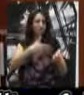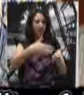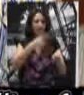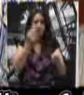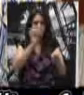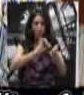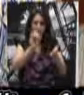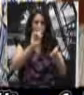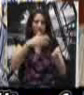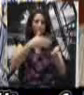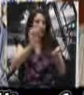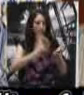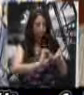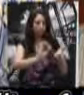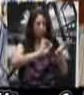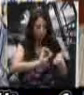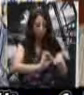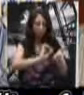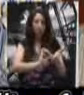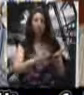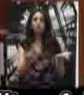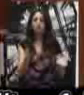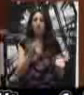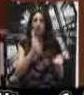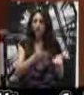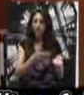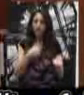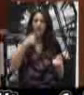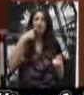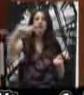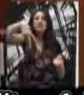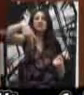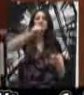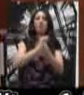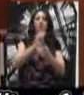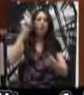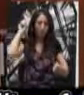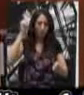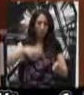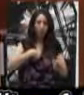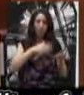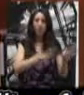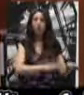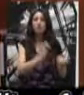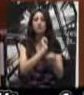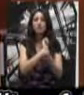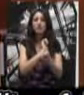بياض. على بياض. وبعدين اللي حصل؟ وبعدين اهو بقى لي 8 سنين في اللي انا فيه دوت.